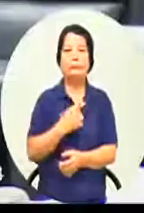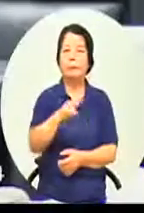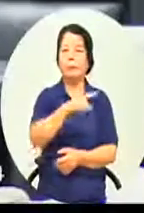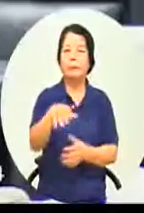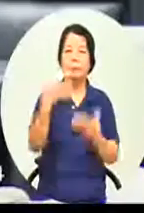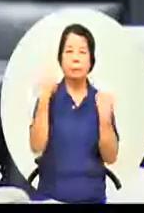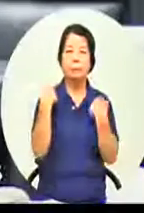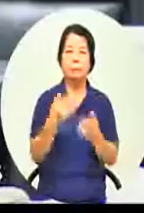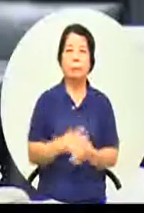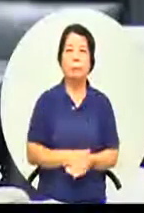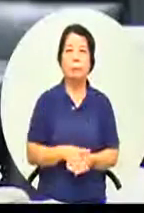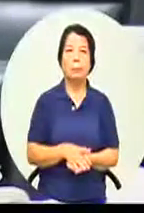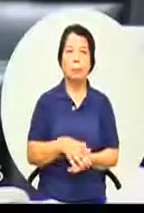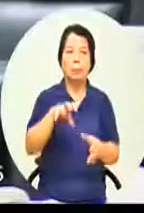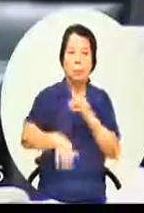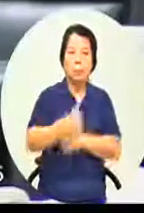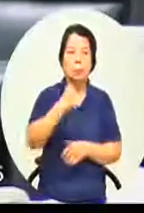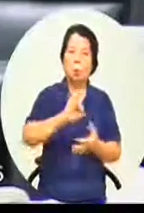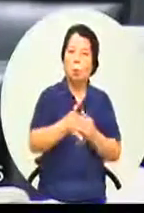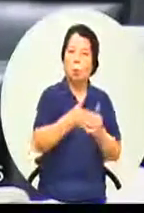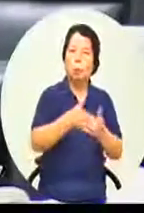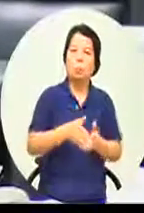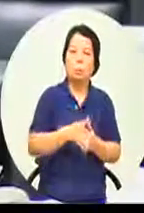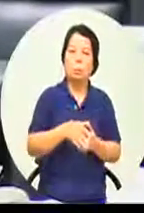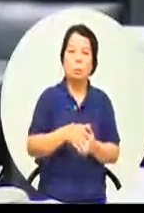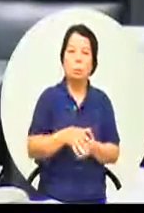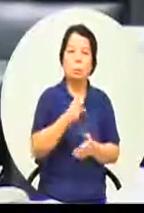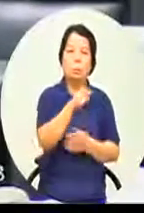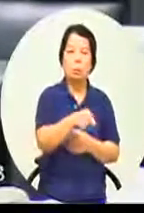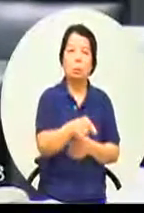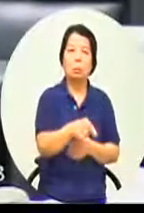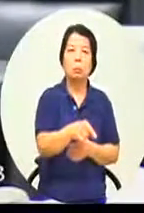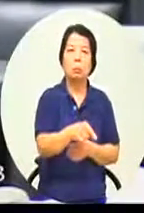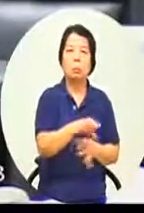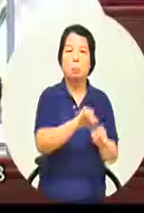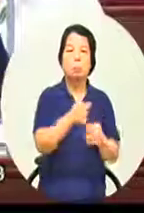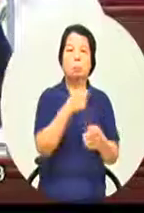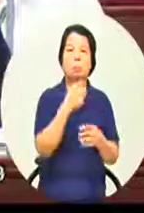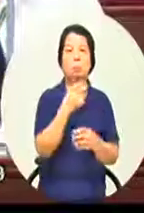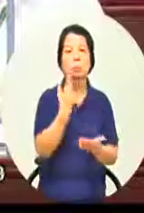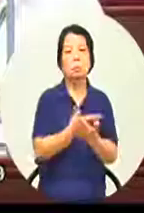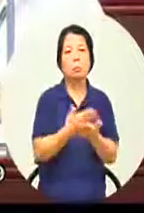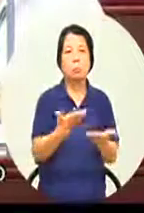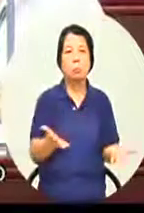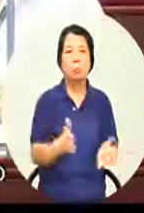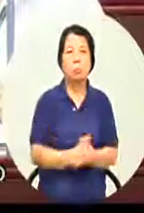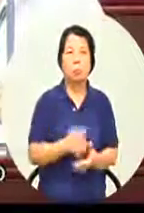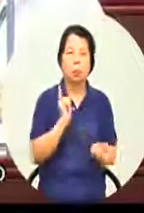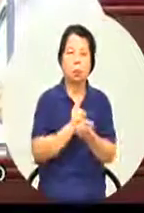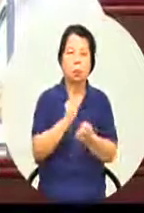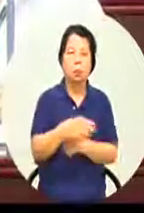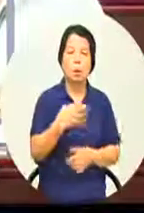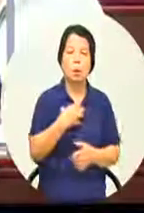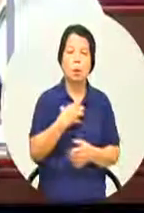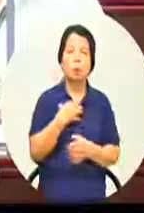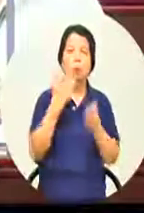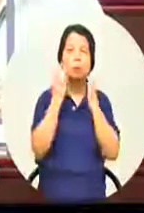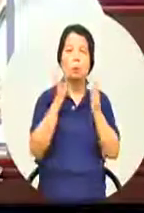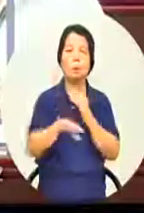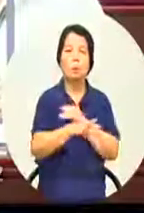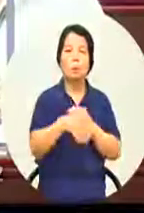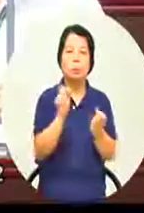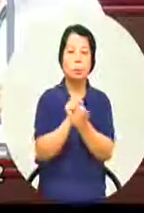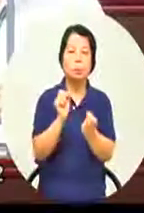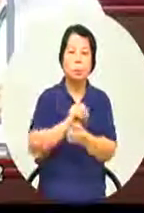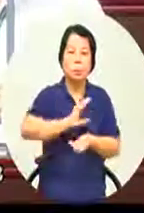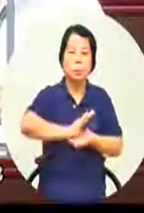任，局长，你跟我都跟我讲，你这得要哪走？ 好，请局长回答。 谢谢主席，谢谢陈议员。对于这个哈洛市场附近的这个停车